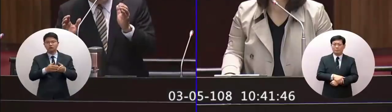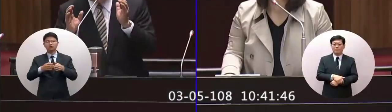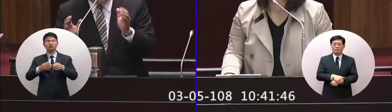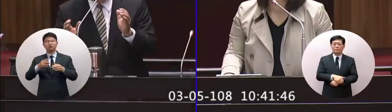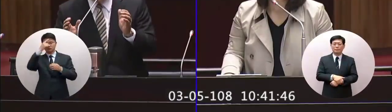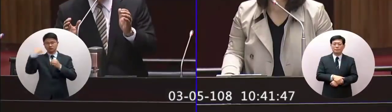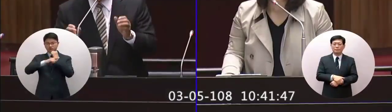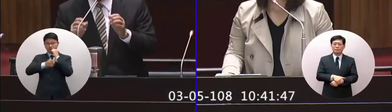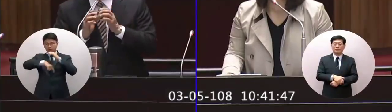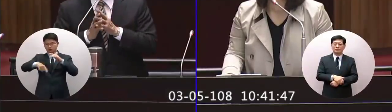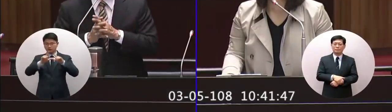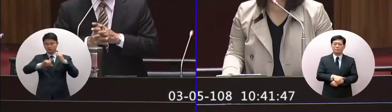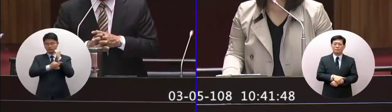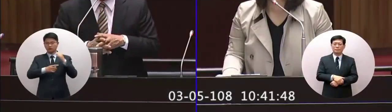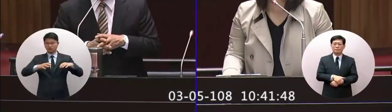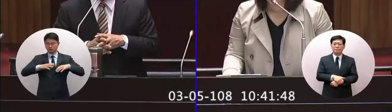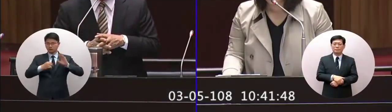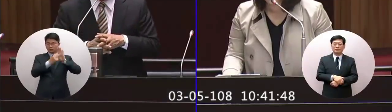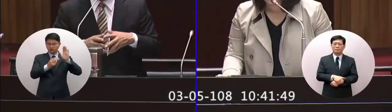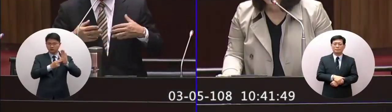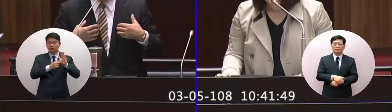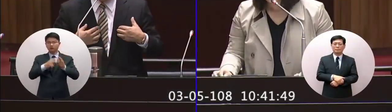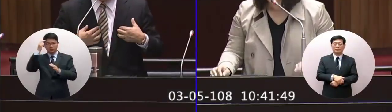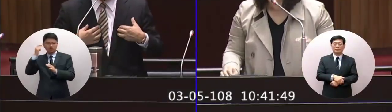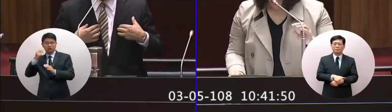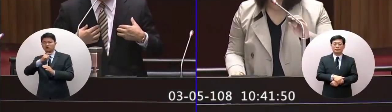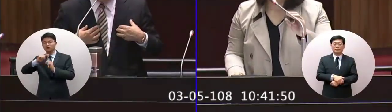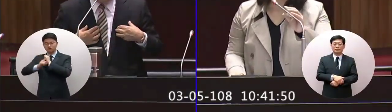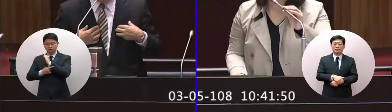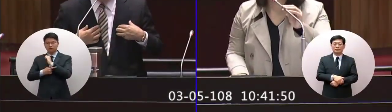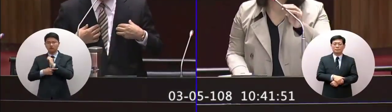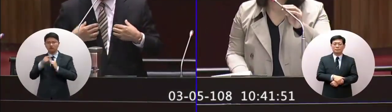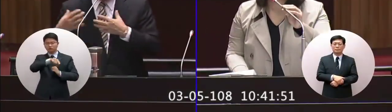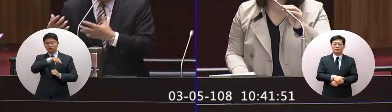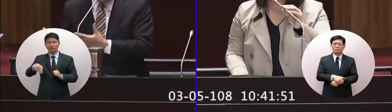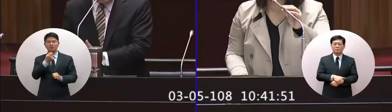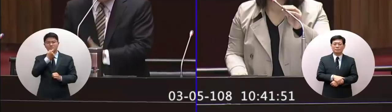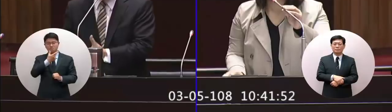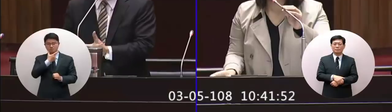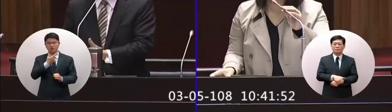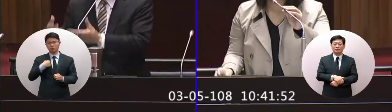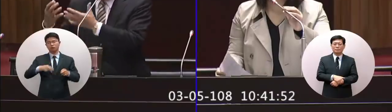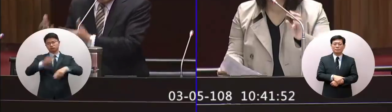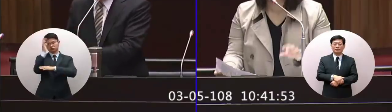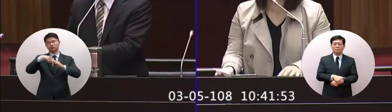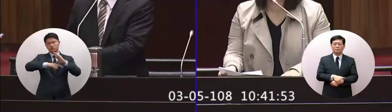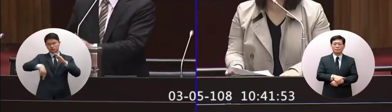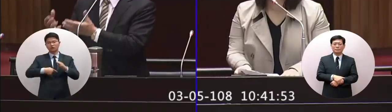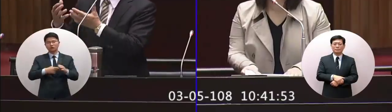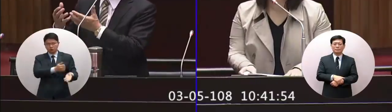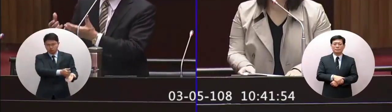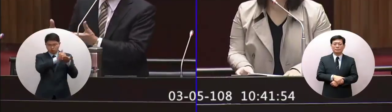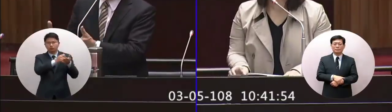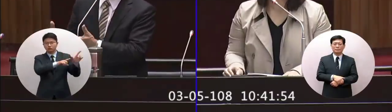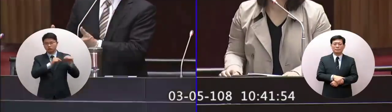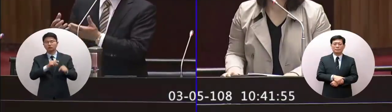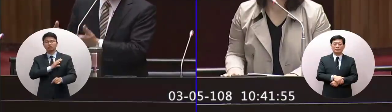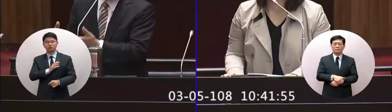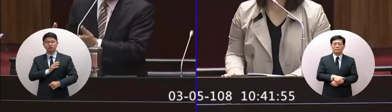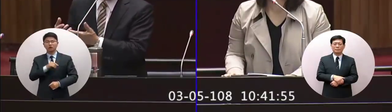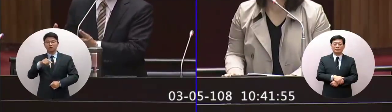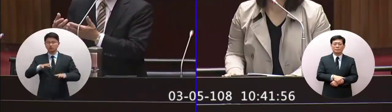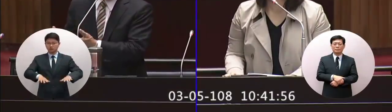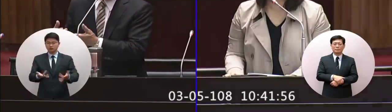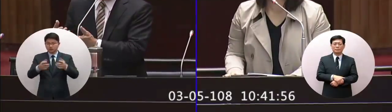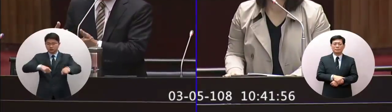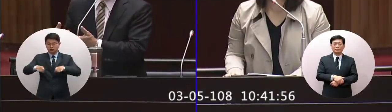法官会议的解释等同宪法的效力，行政院必须尊重。因此，这一个草案就是尊重